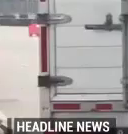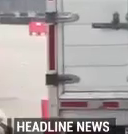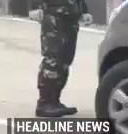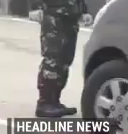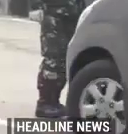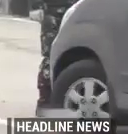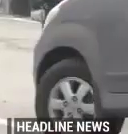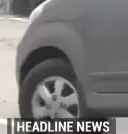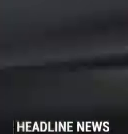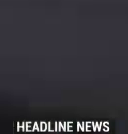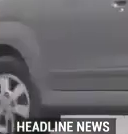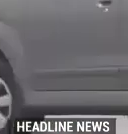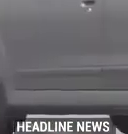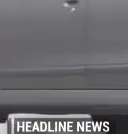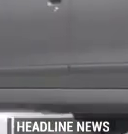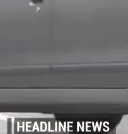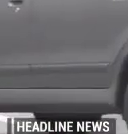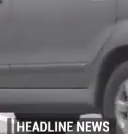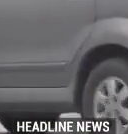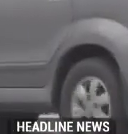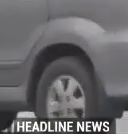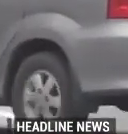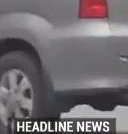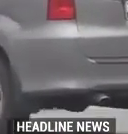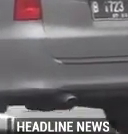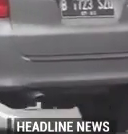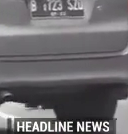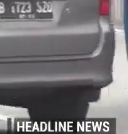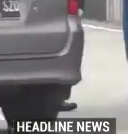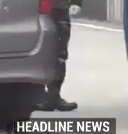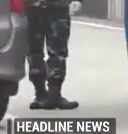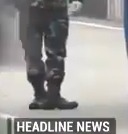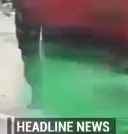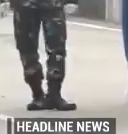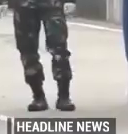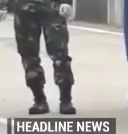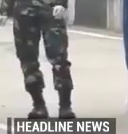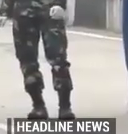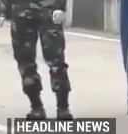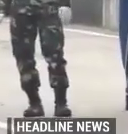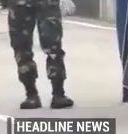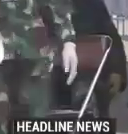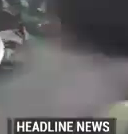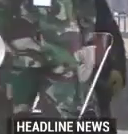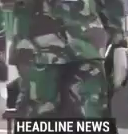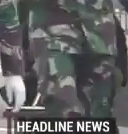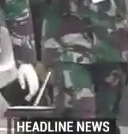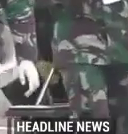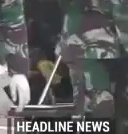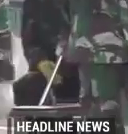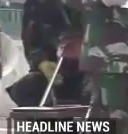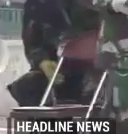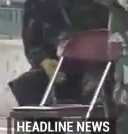dan stamina. IDI menghimbau masyarakat untuk memanfaatkan aplikasi telemedis agar lebih dekat dengan petugas kesehatan selama berada di